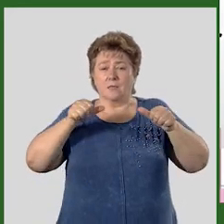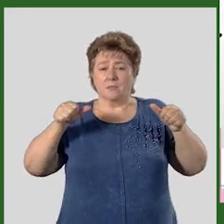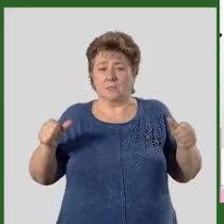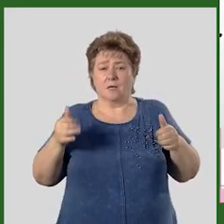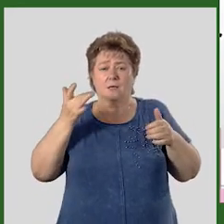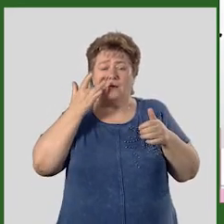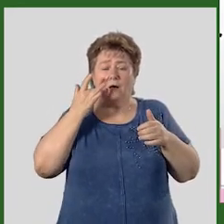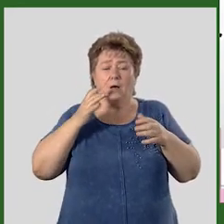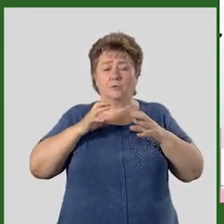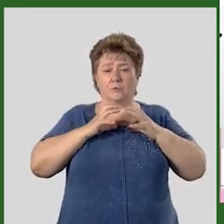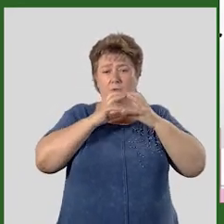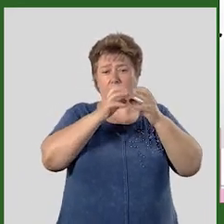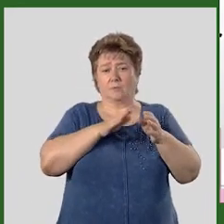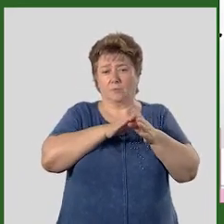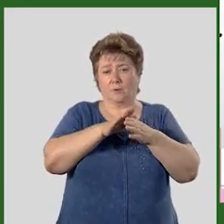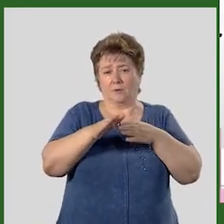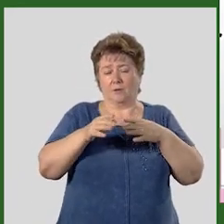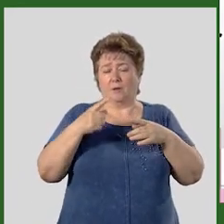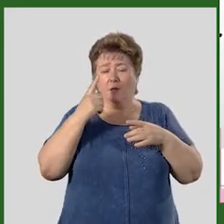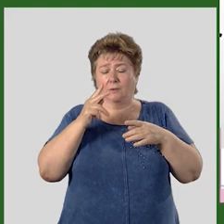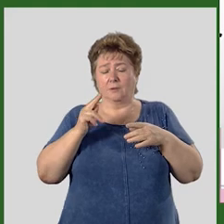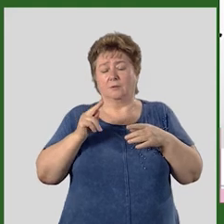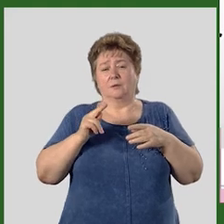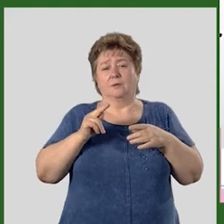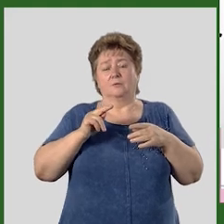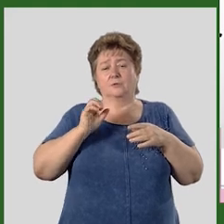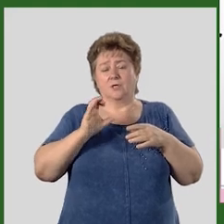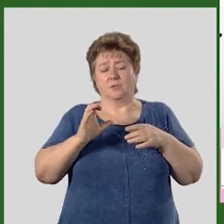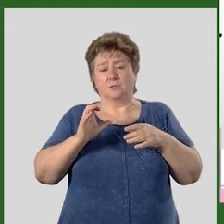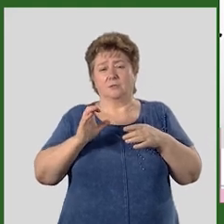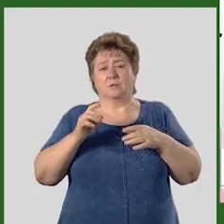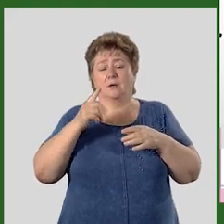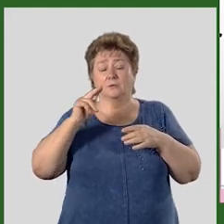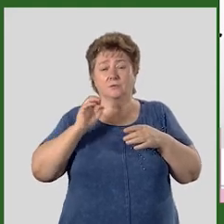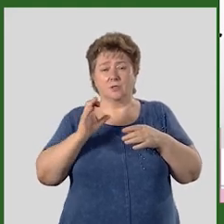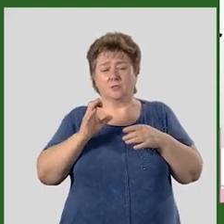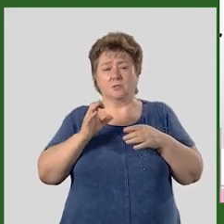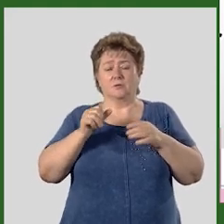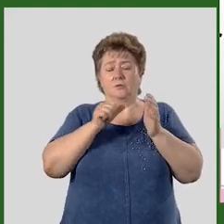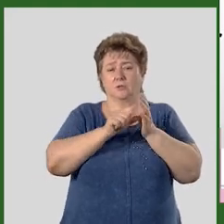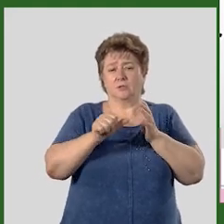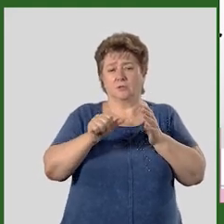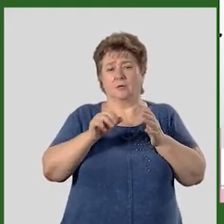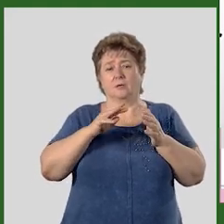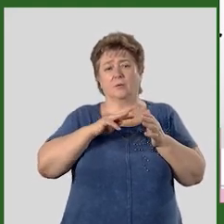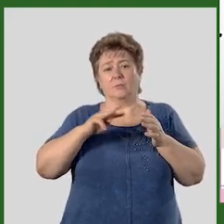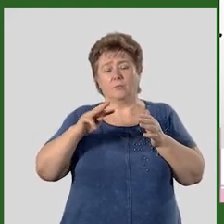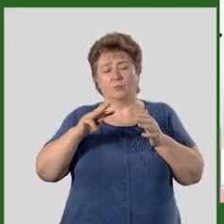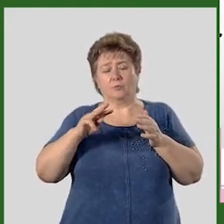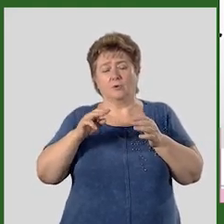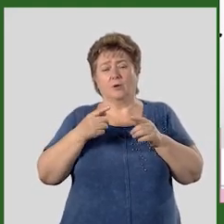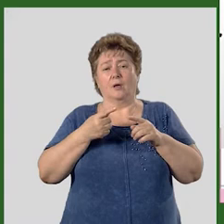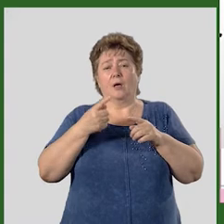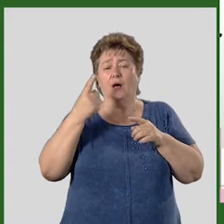Расстояние, которое Земля проходит за 1 час, в одном часе 60 минут.